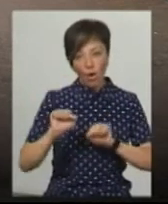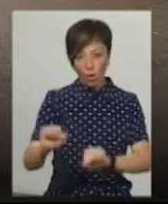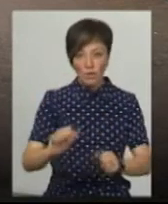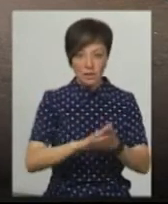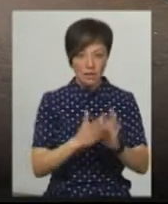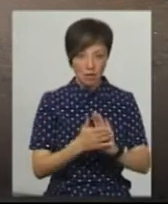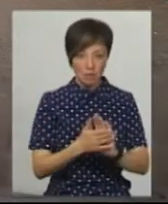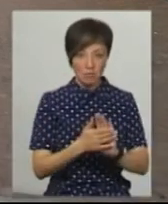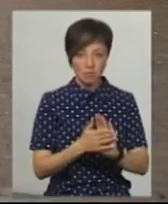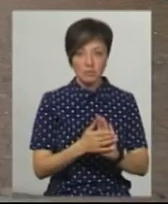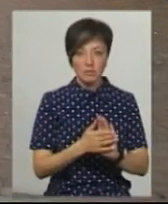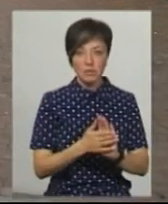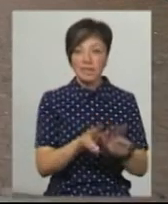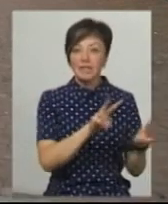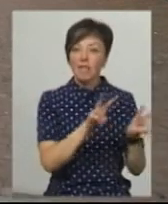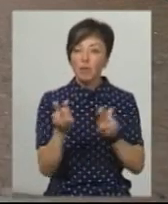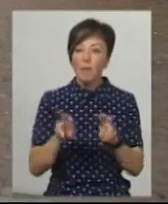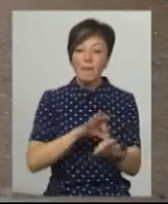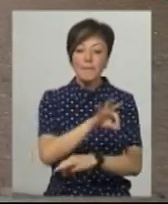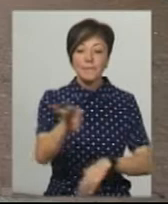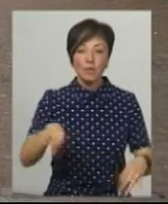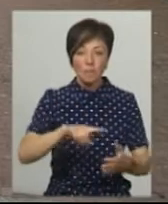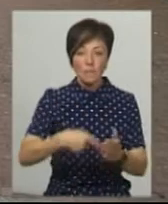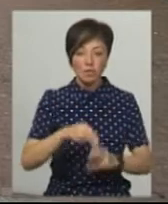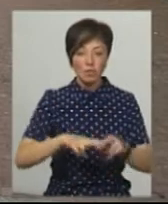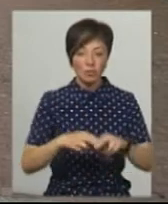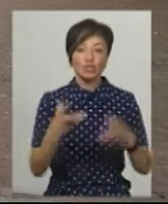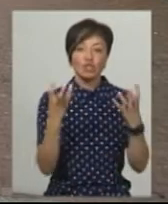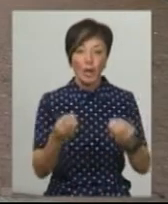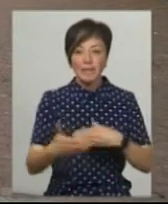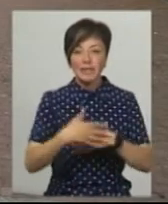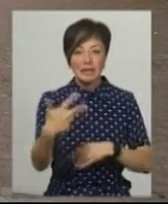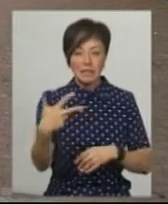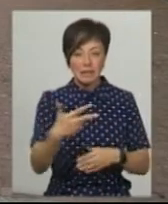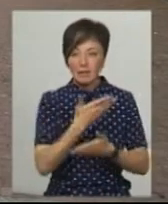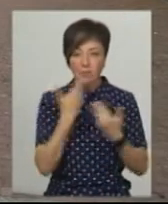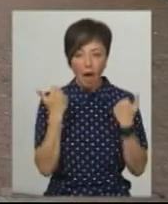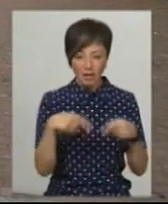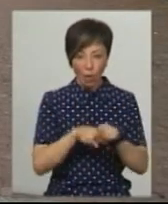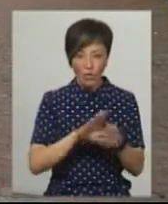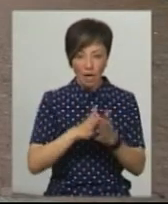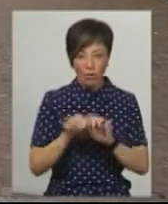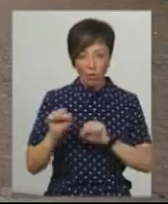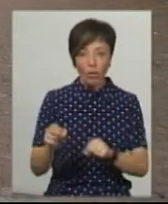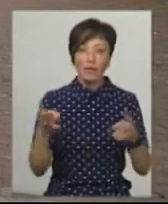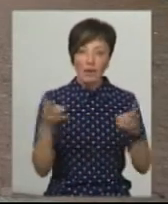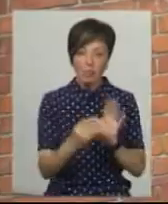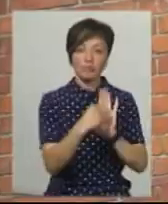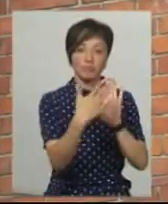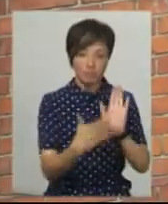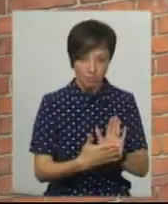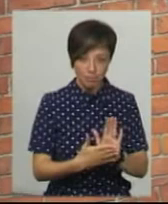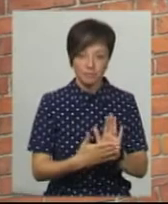за видом архітектура та містобудування. І ще близько 30 не мають пам'ятко-охоронного статусу, але їх треба поставити на